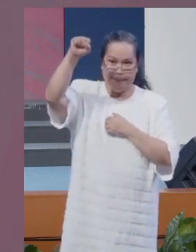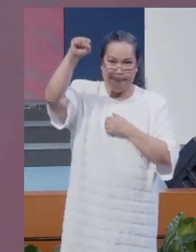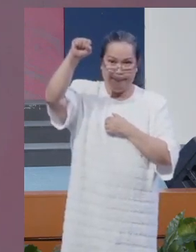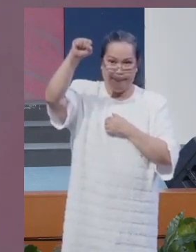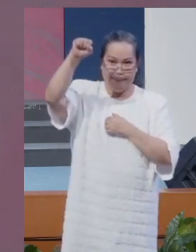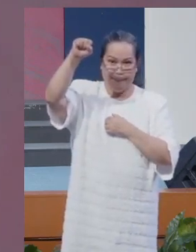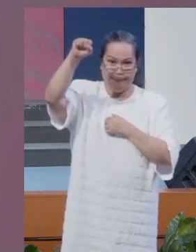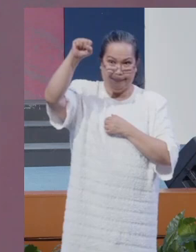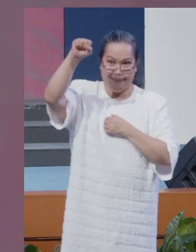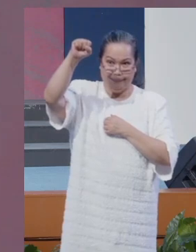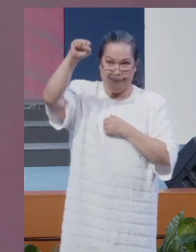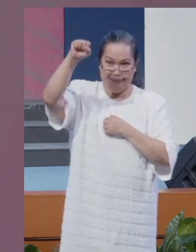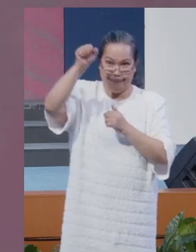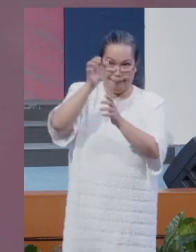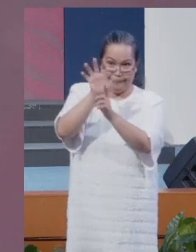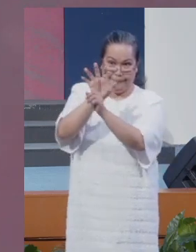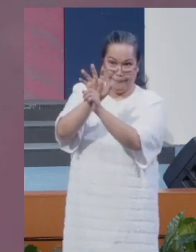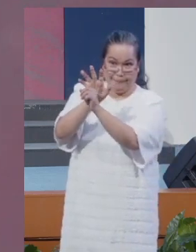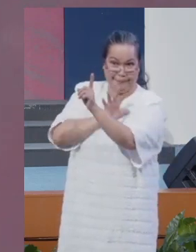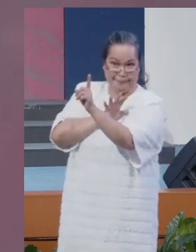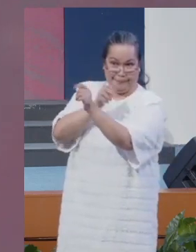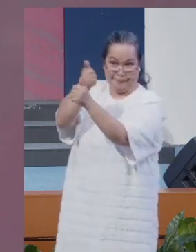backslidden siguro, ganun ang tawag natin.